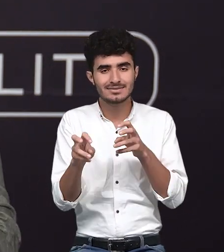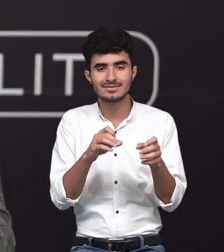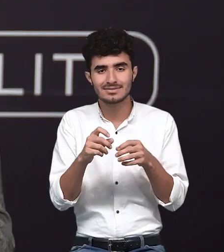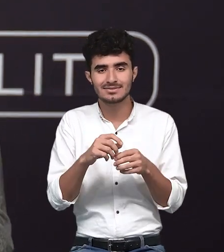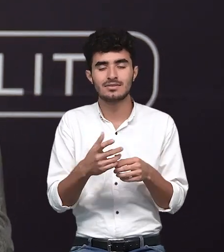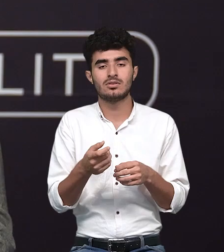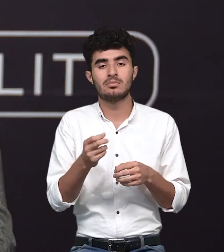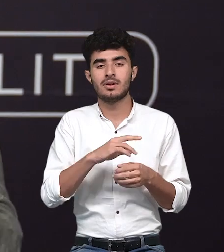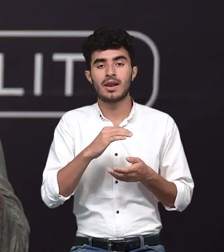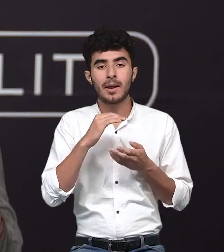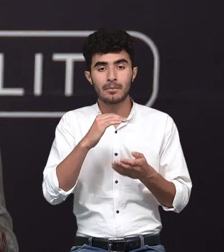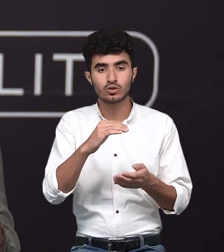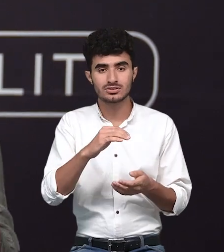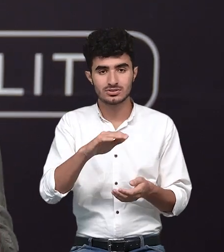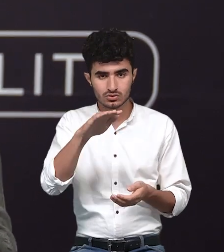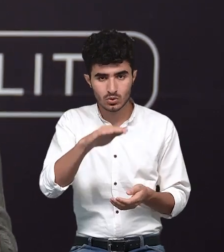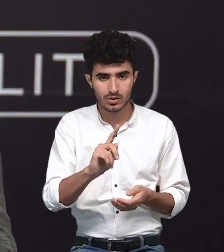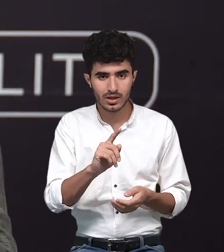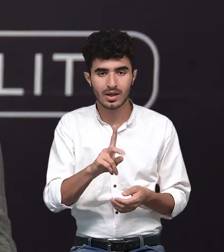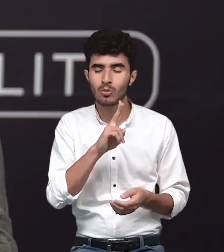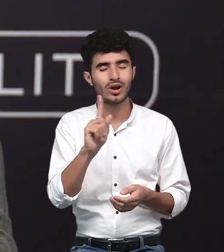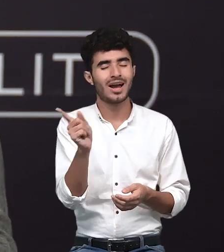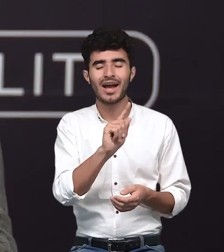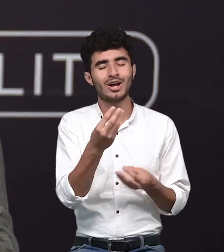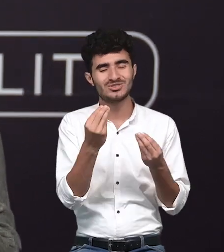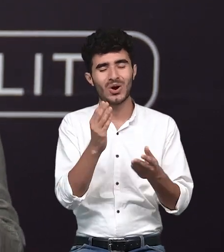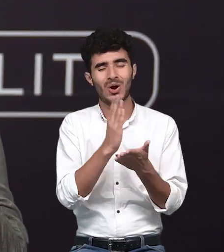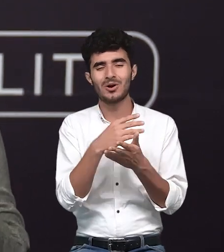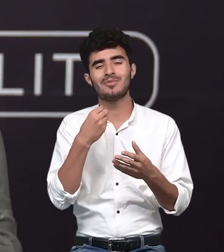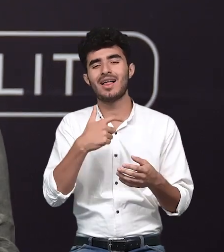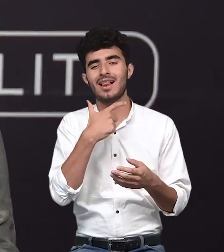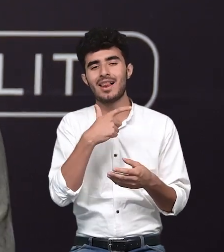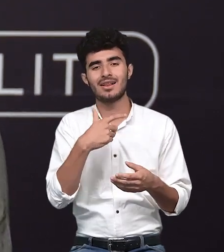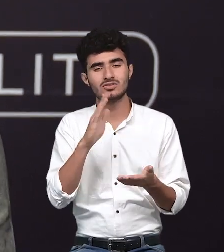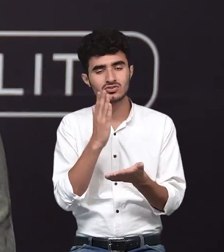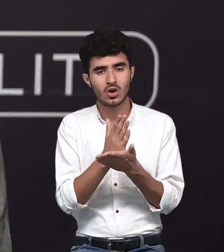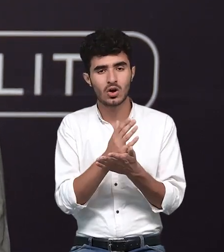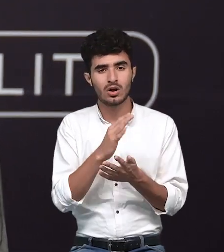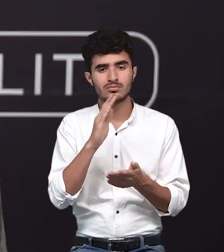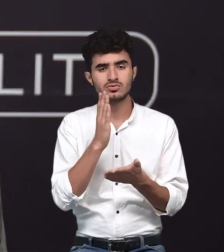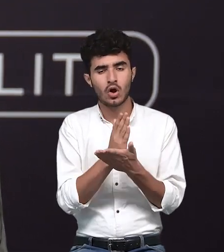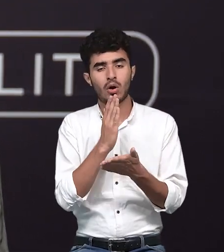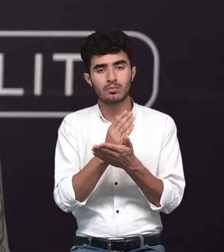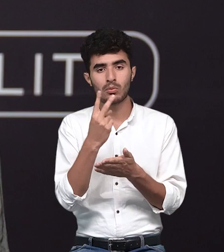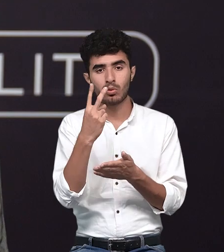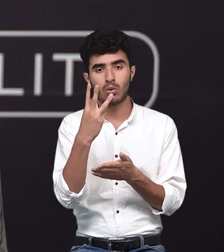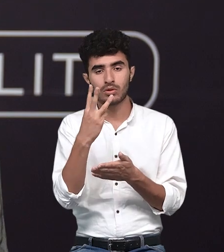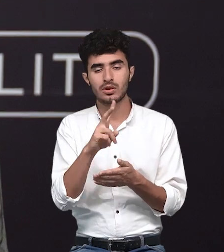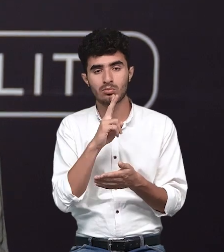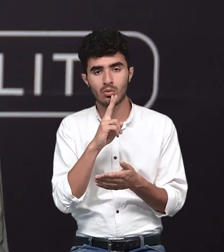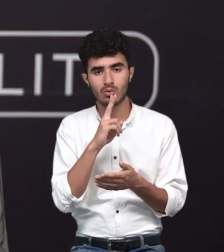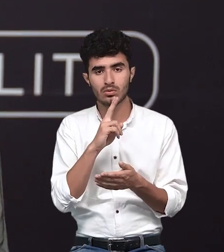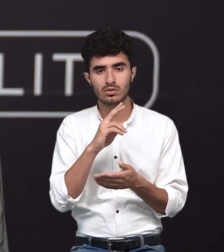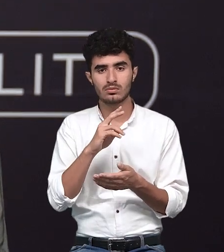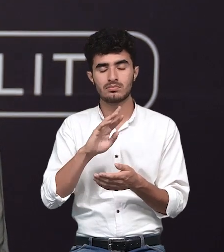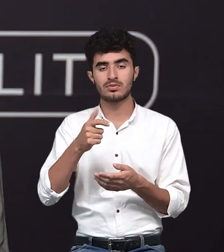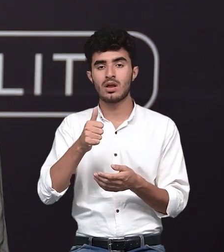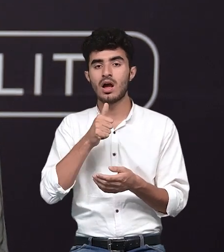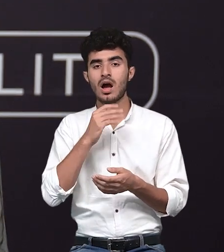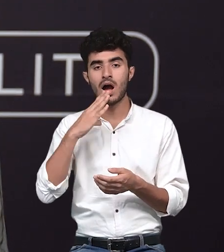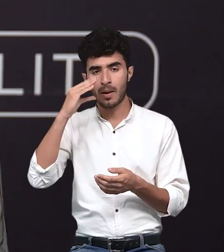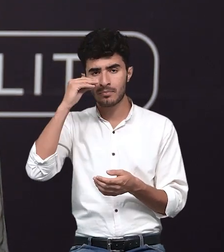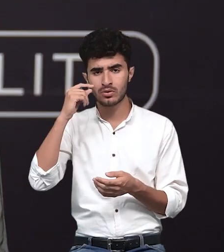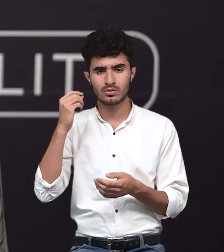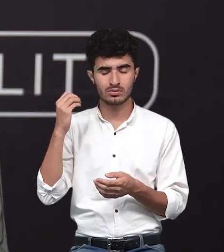کہا اسٹاپ، تو یہ کچن میں کام کر رہی تھی، تو اس کو اپنا چائلڈہڈ سیکشل جو اس کے